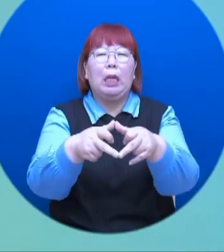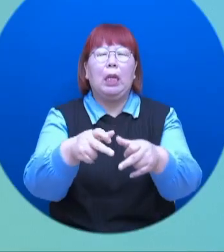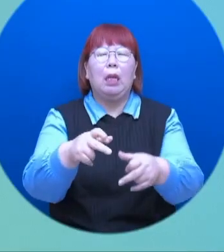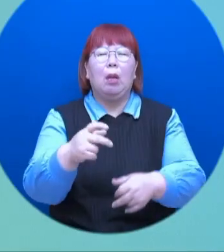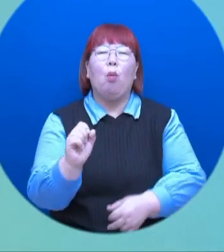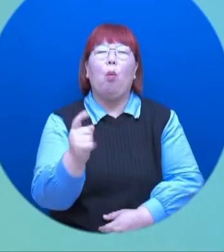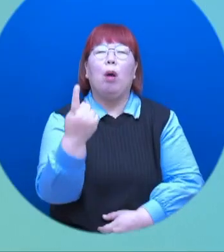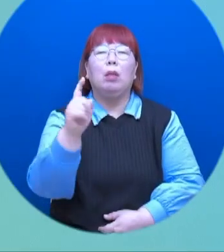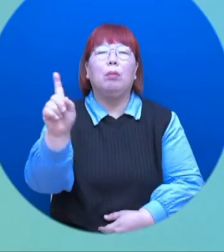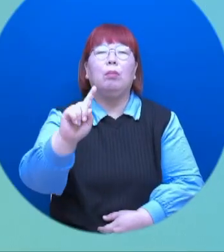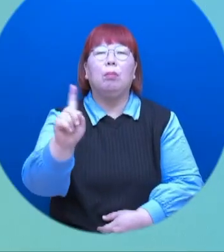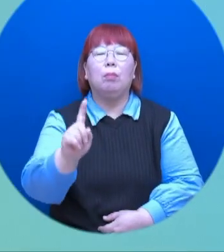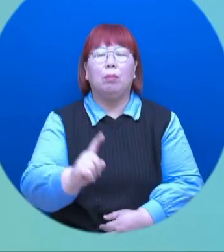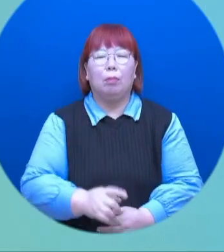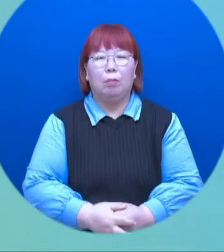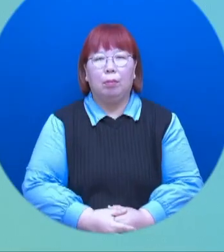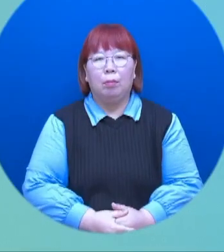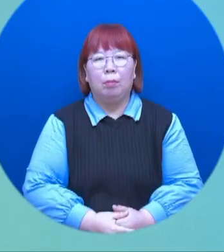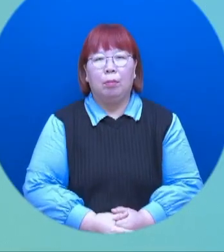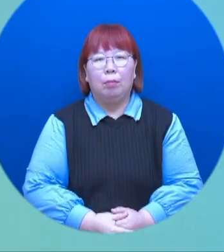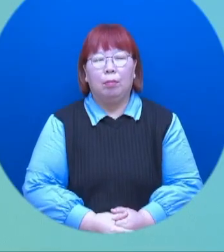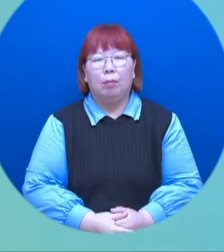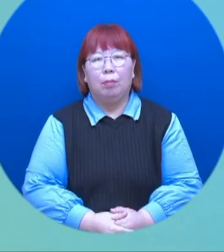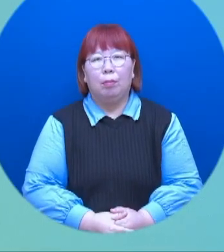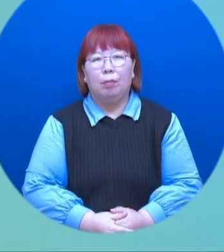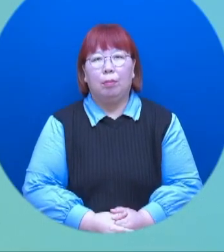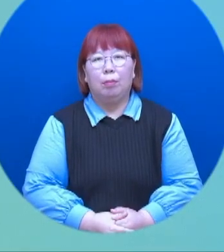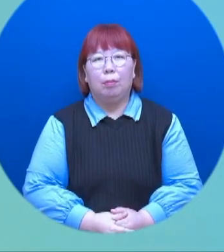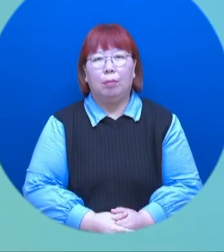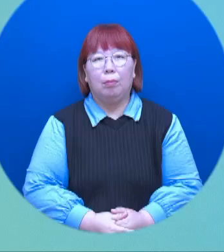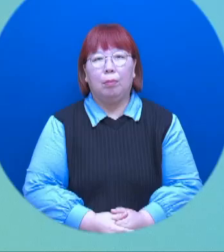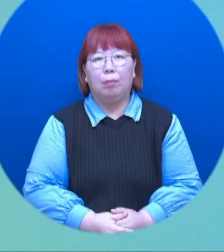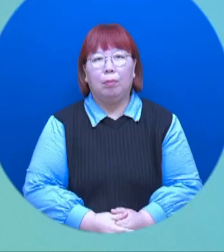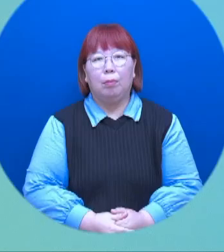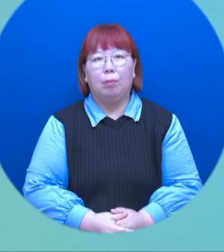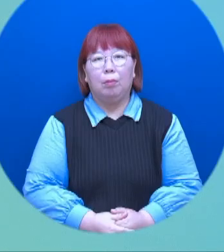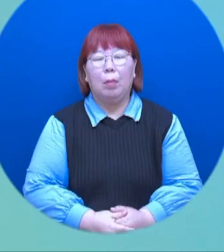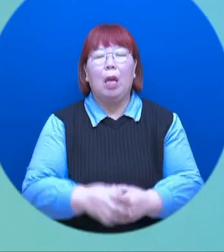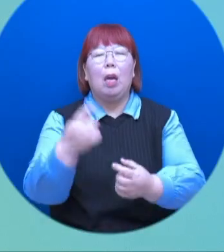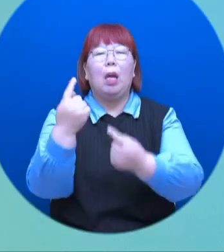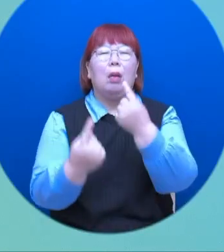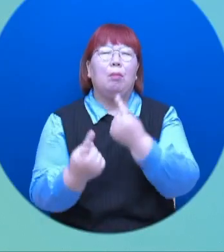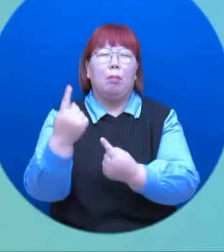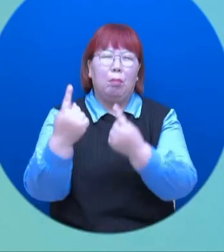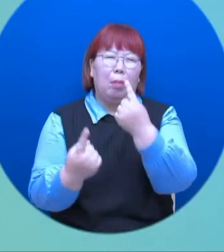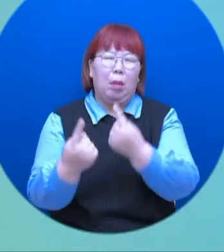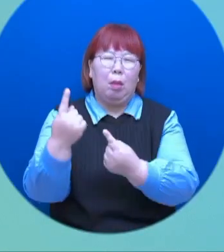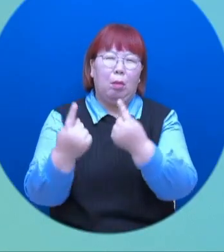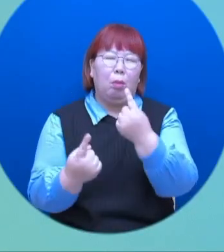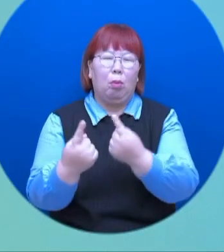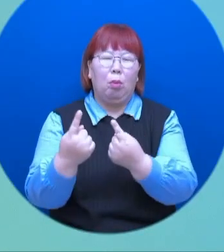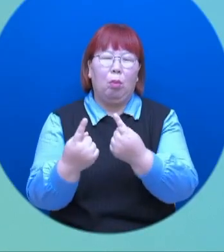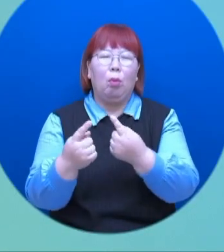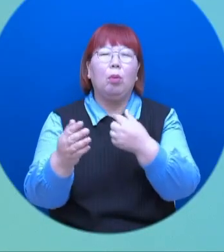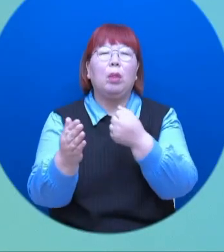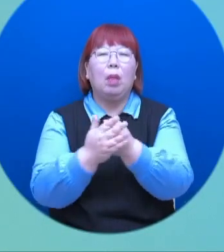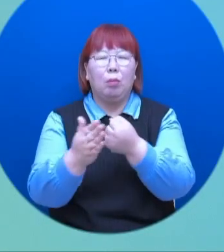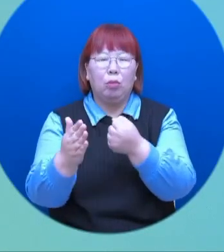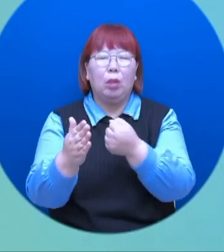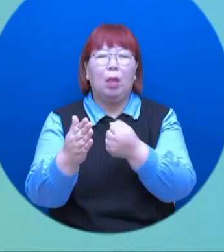이유가 무엇일까? 이분은 얘기해요. 비교가 가장 큰